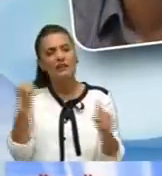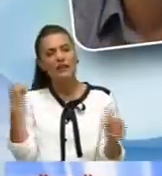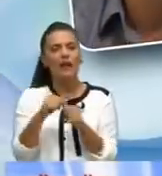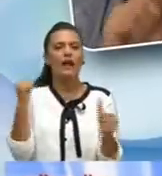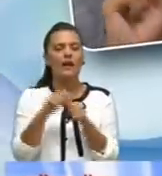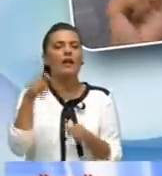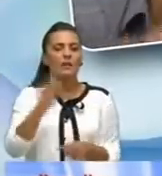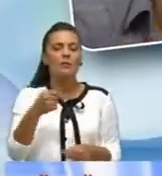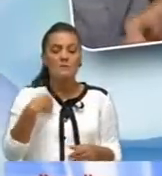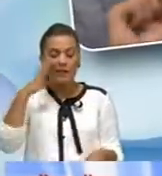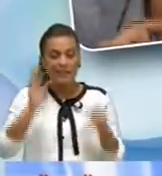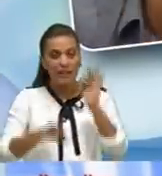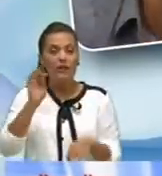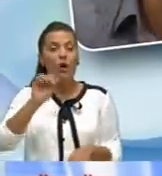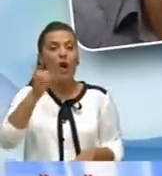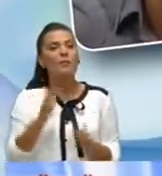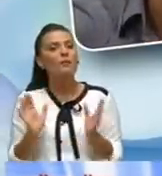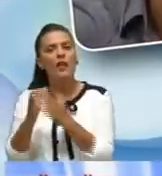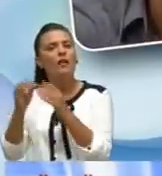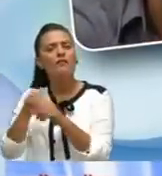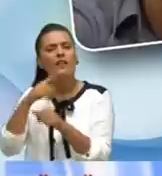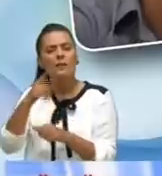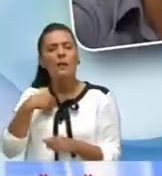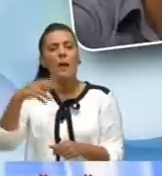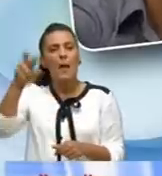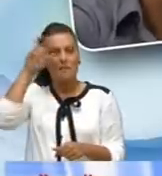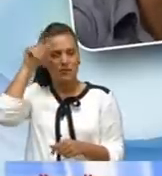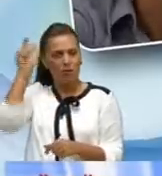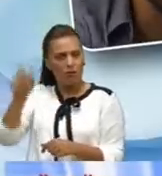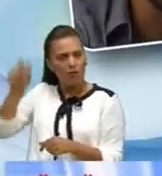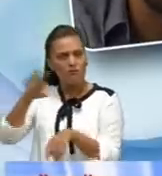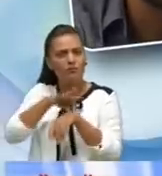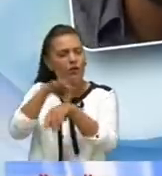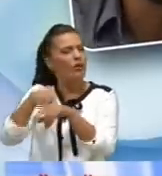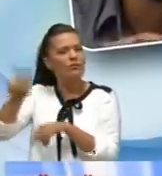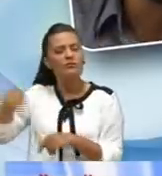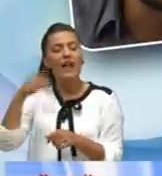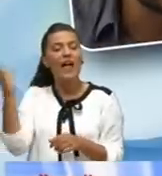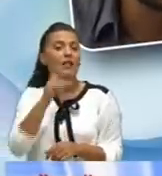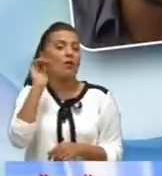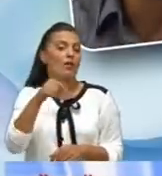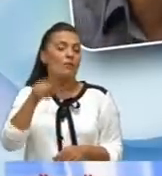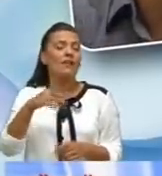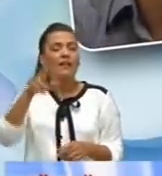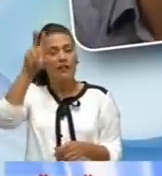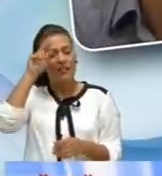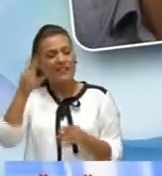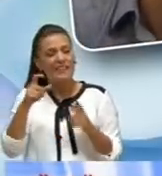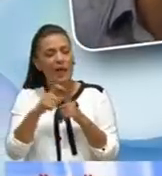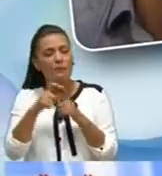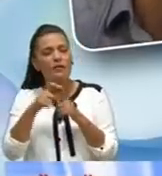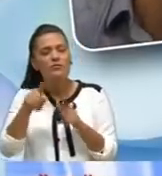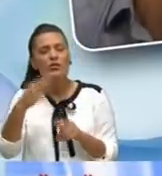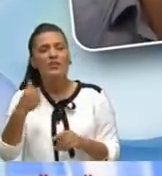tekrarlıyor. Bizim için tedavinin önemli tarafı, yani psikoterapistlerin yaptığı işin en önemli tarafı depresyonun